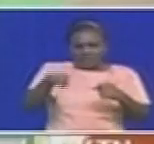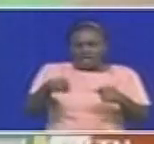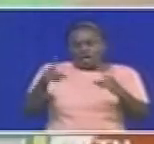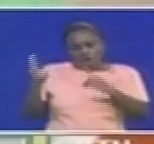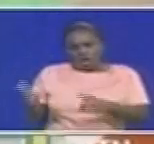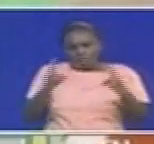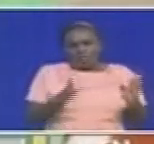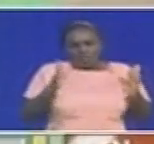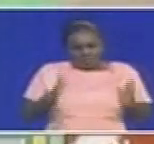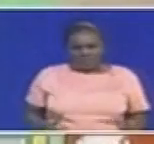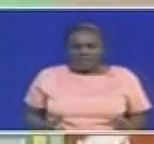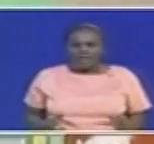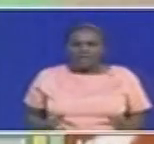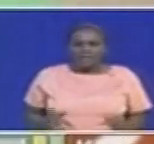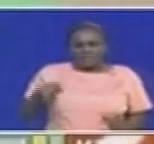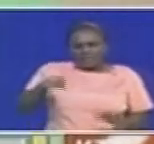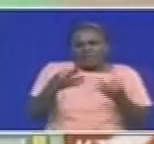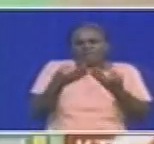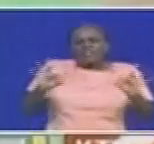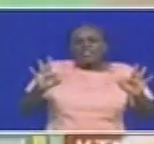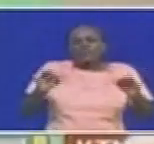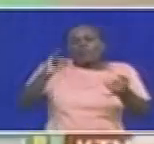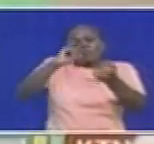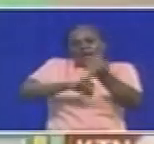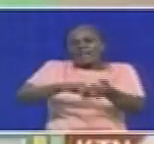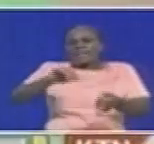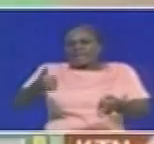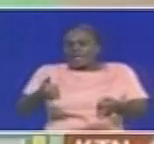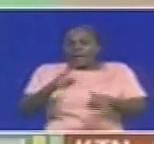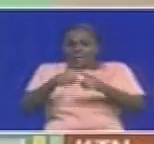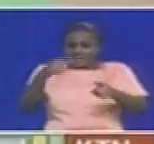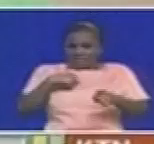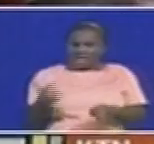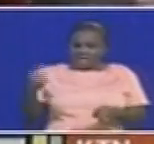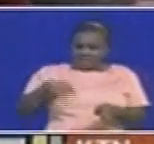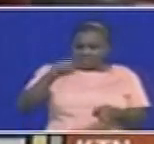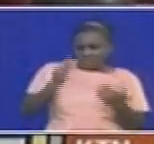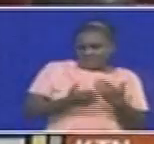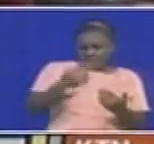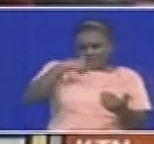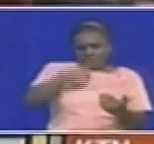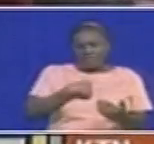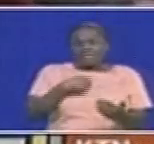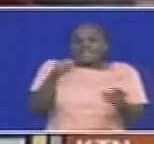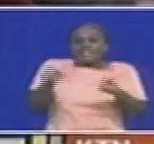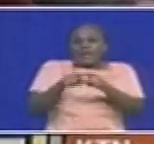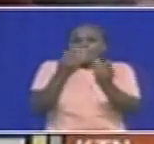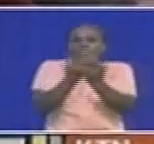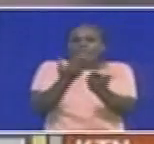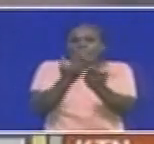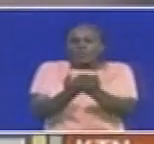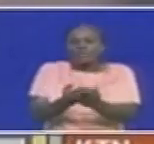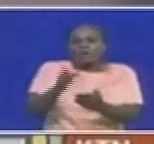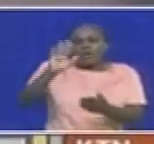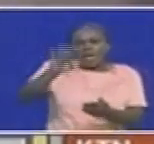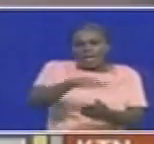kawaida. Ako uhuru kuoa bibi mwingine. Bora mimi nikikuja pia nijali. Mapendekezo hayo yalitoa bungeni na mbunge wa